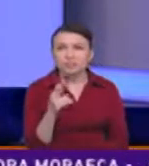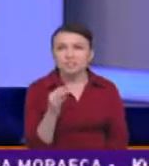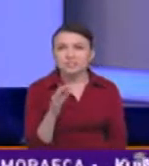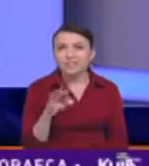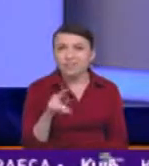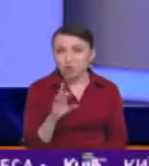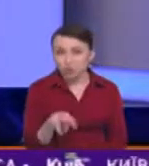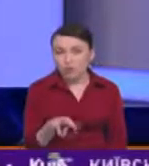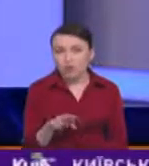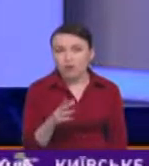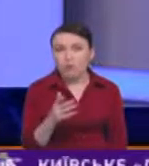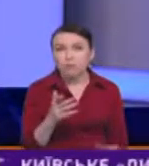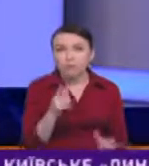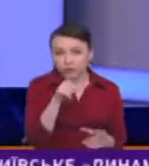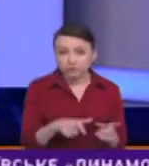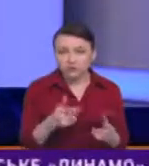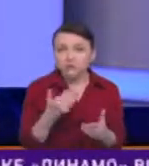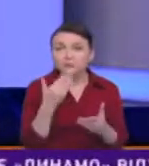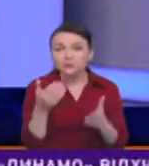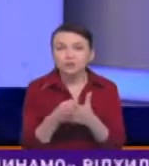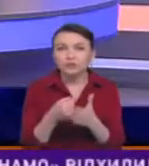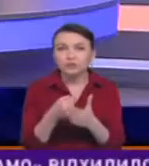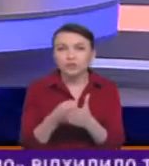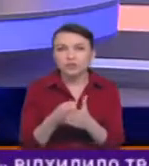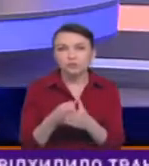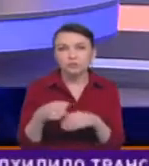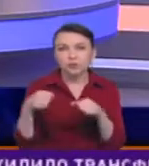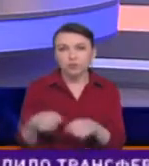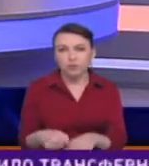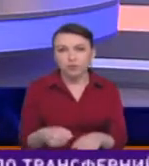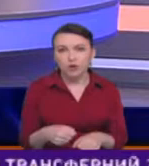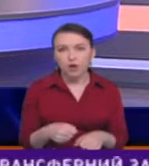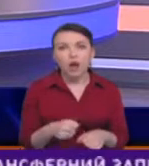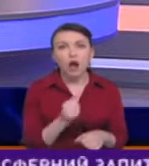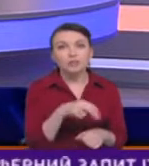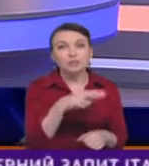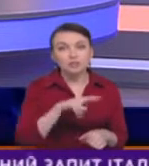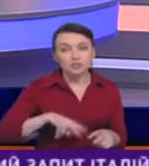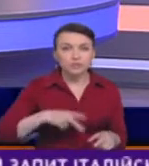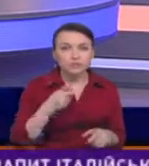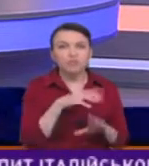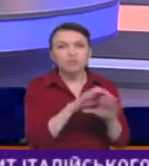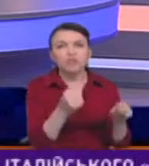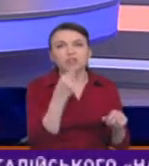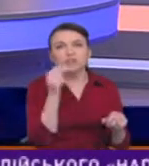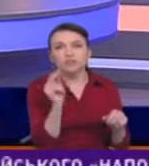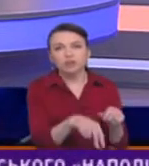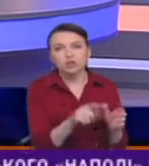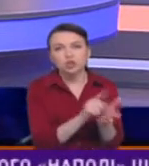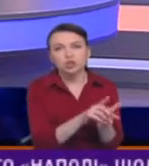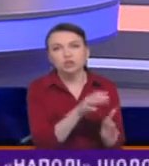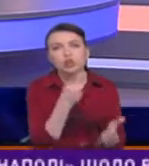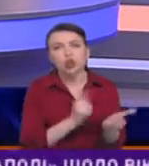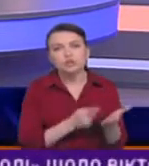доводить свою правоту, а в адміністративному судочинстві навпаки. Влада винувата ізначально, вона повинна доказати,